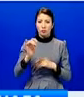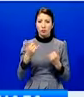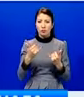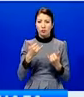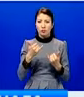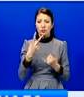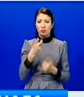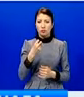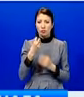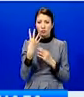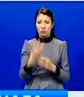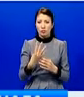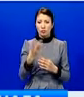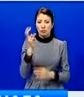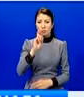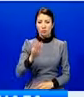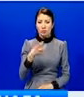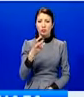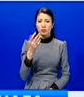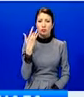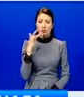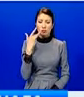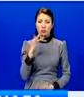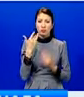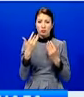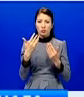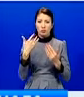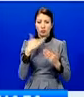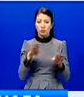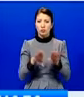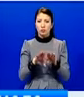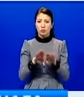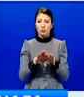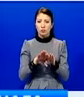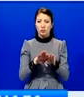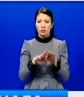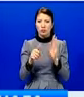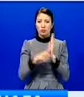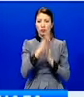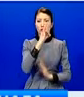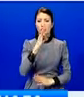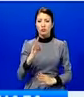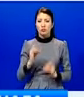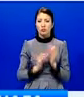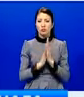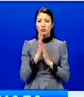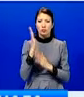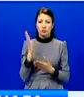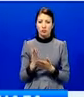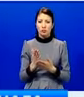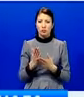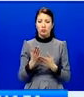211,4 миллион ақш долларын құрап, өткен жылдармен салыстырғанда 6% артты. Және